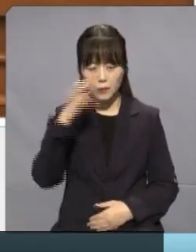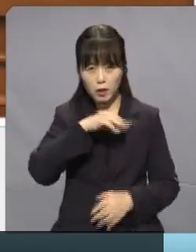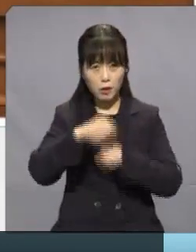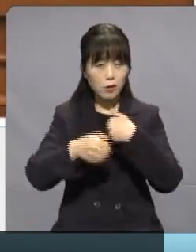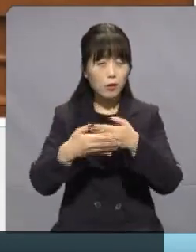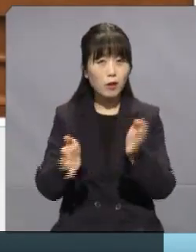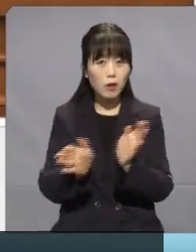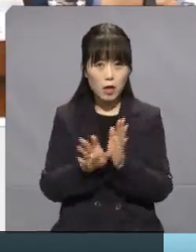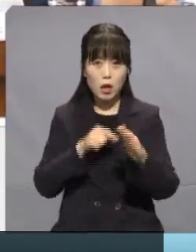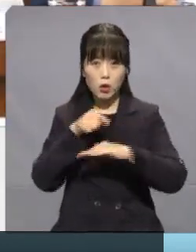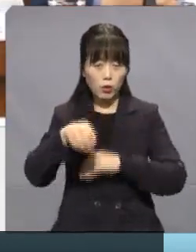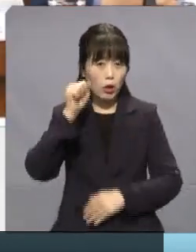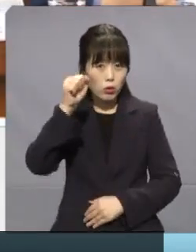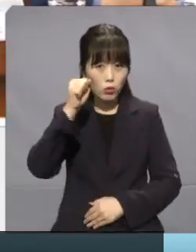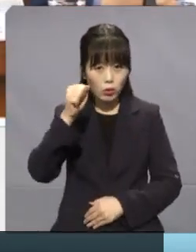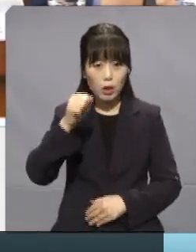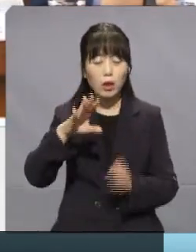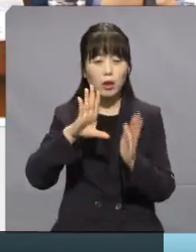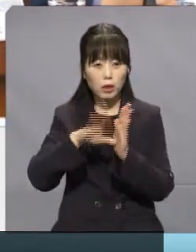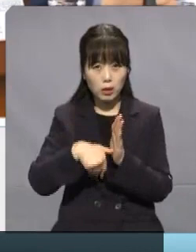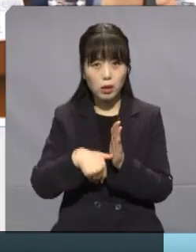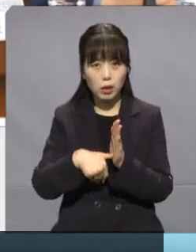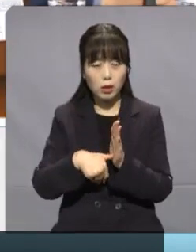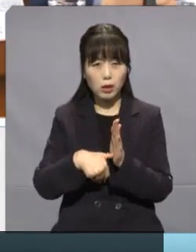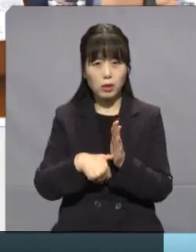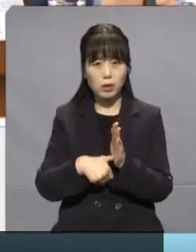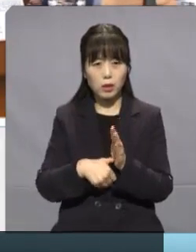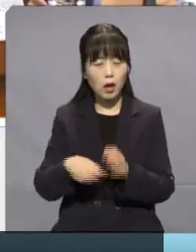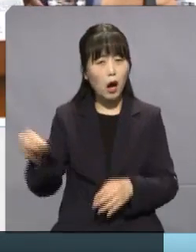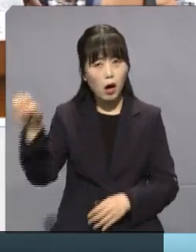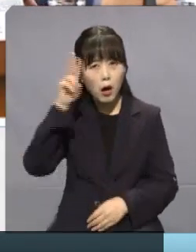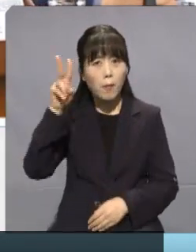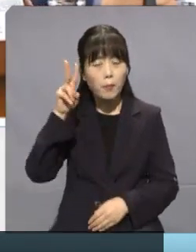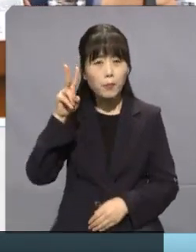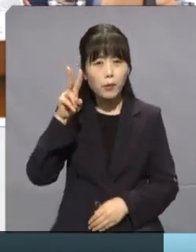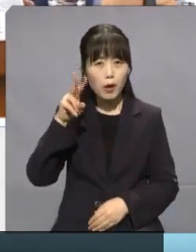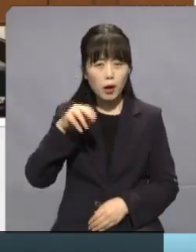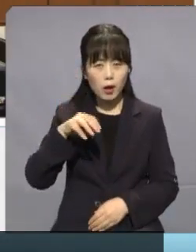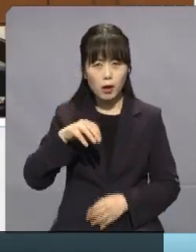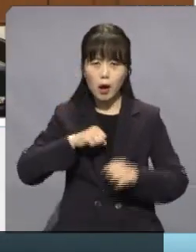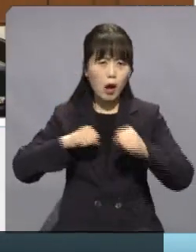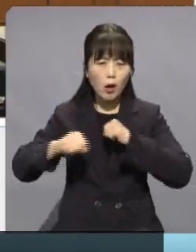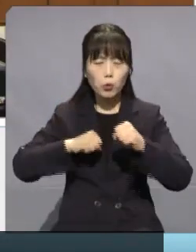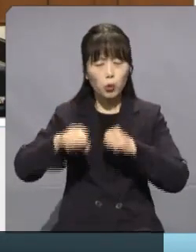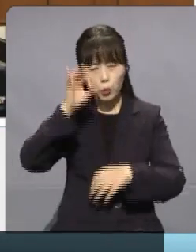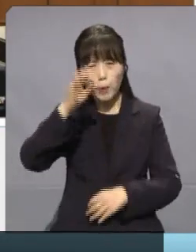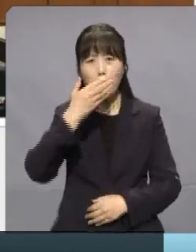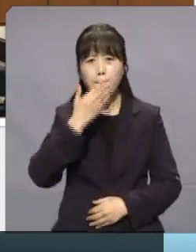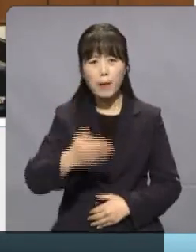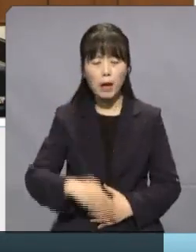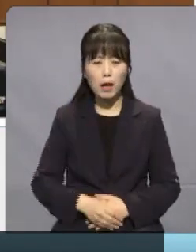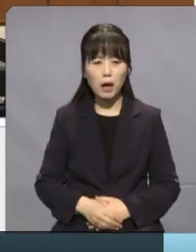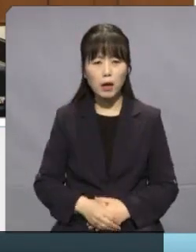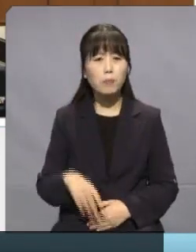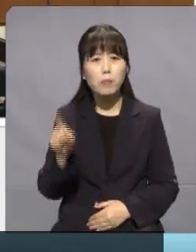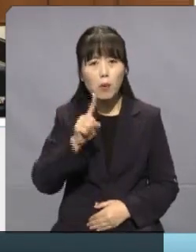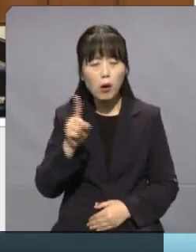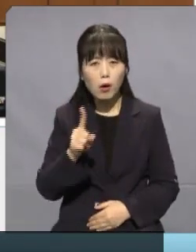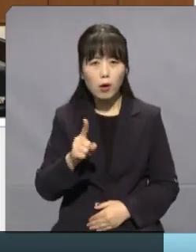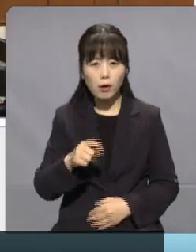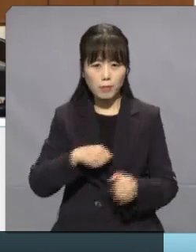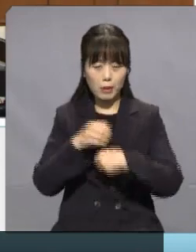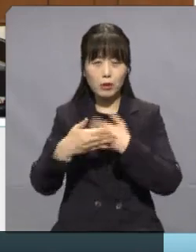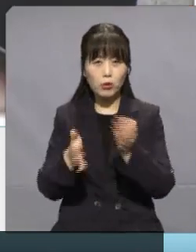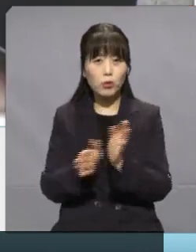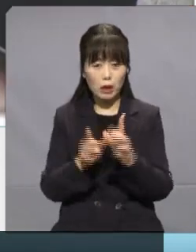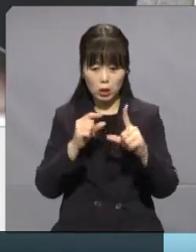민주당이 지금 장례 투쟁을 한다는 것은요 정말 내다듬는 그 돌발 행동이라고 볼 수가 있습니다 뭔가 하면 민주당이